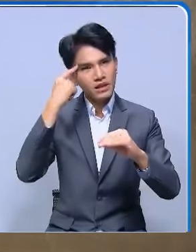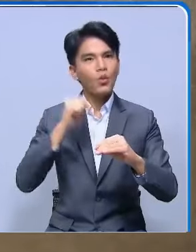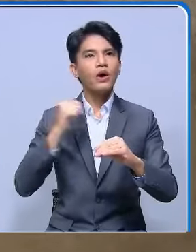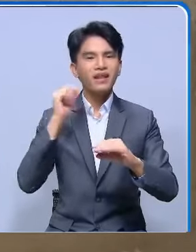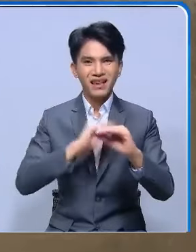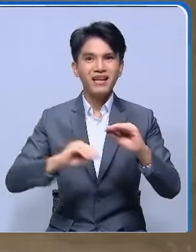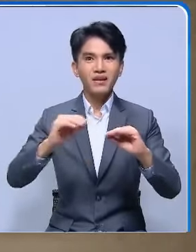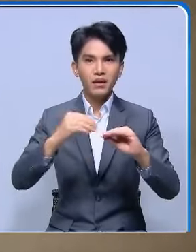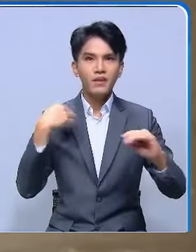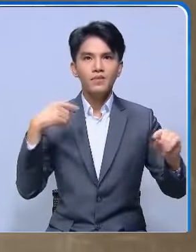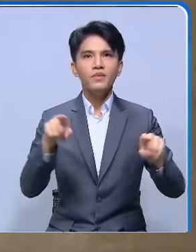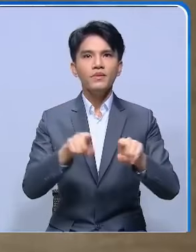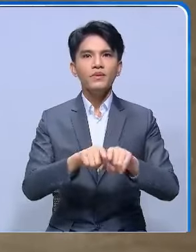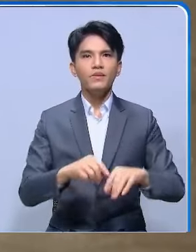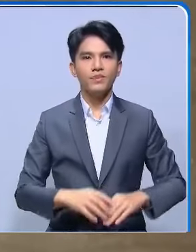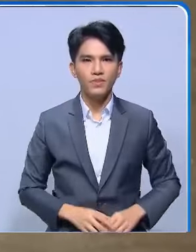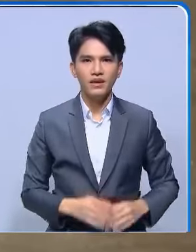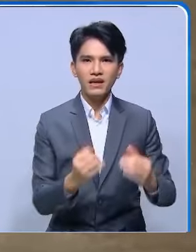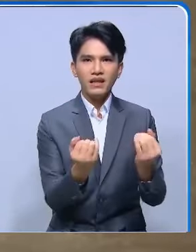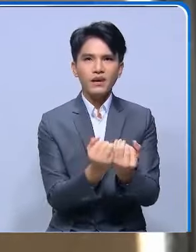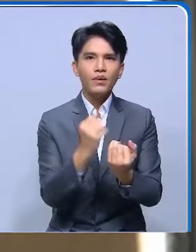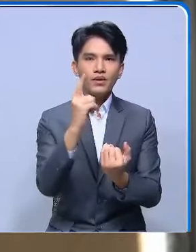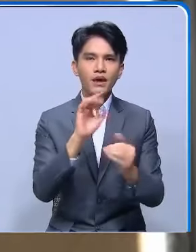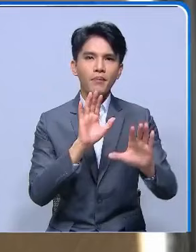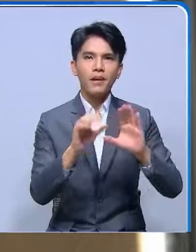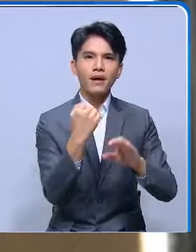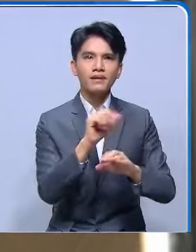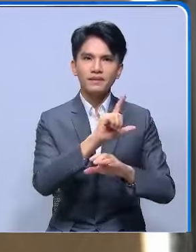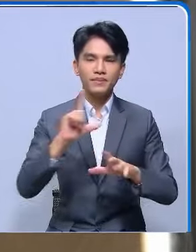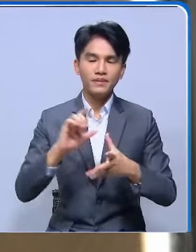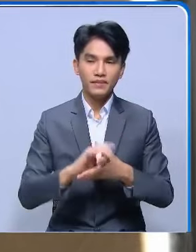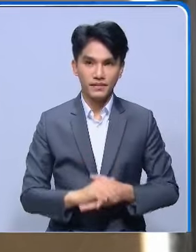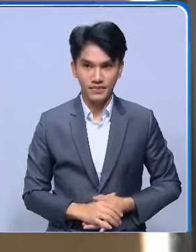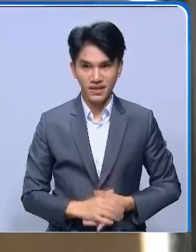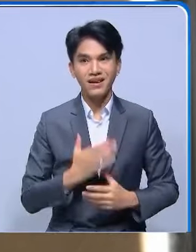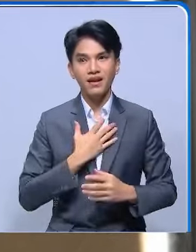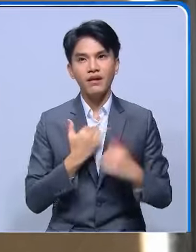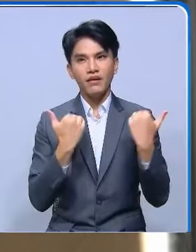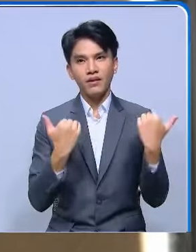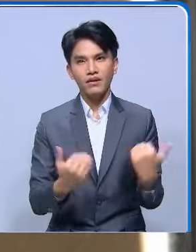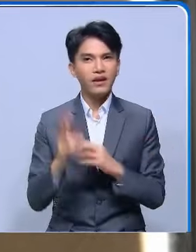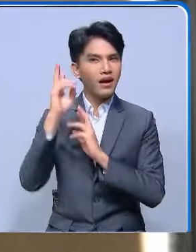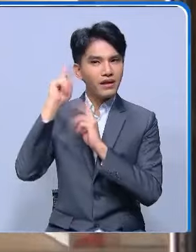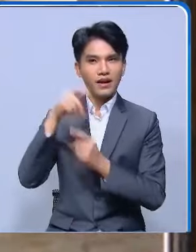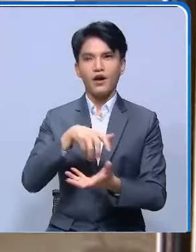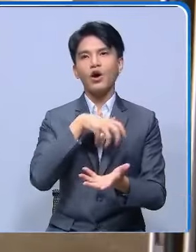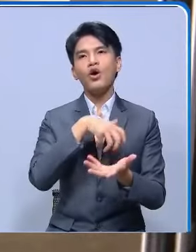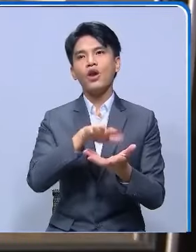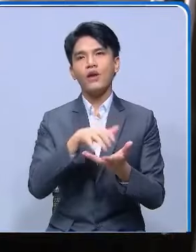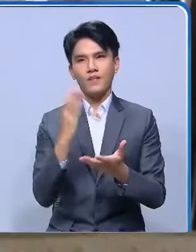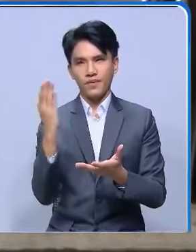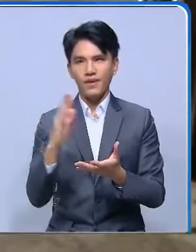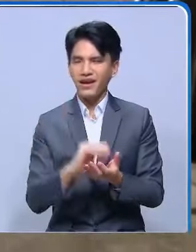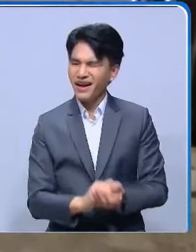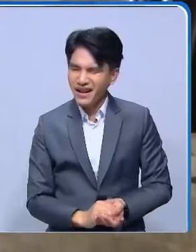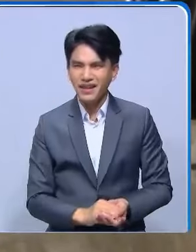พิ่มมาอีกตีความเสียหายก็ราว10 ล้านบาทค่ะ เราเองก็นำเสนอข่าวเรื่องของอาคารรัฐสภามาอย่าง